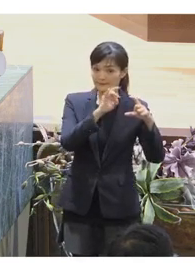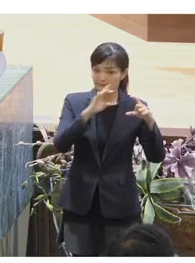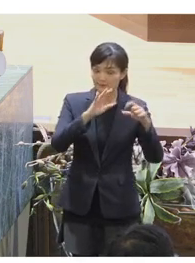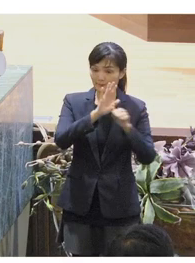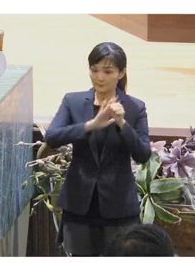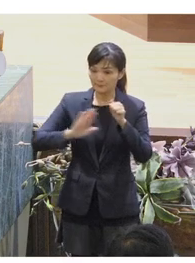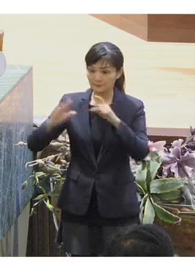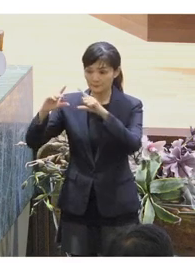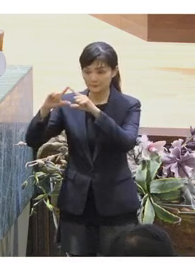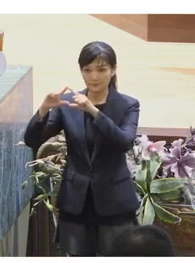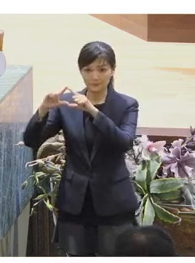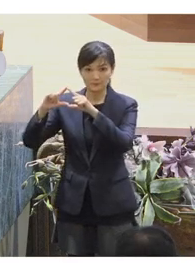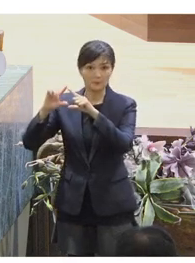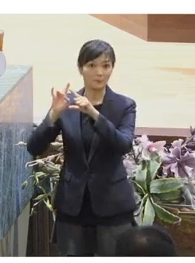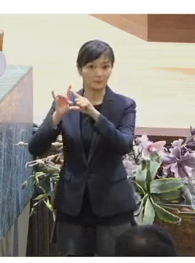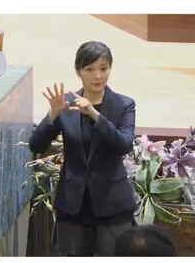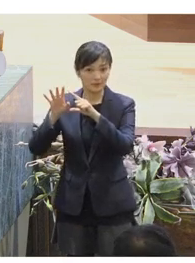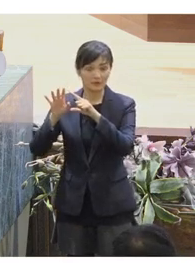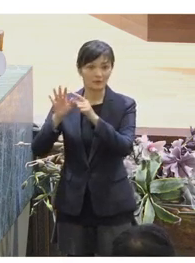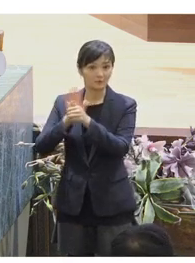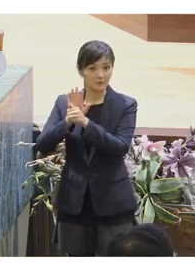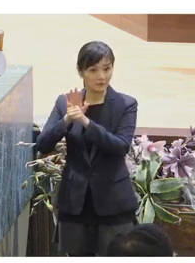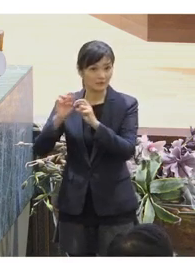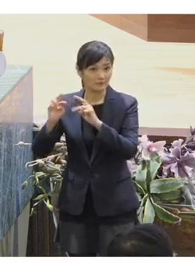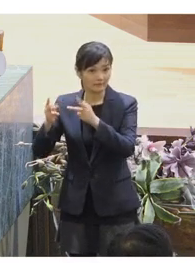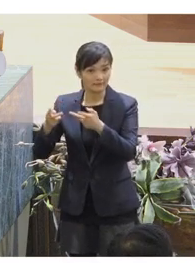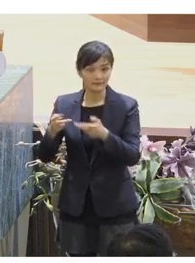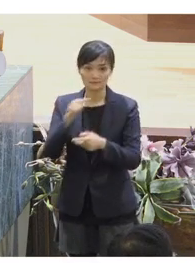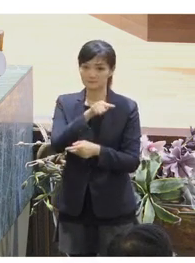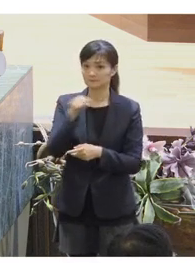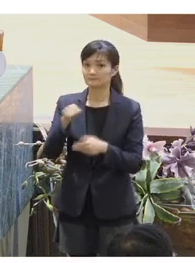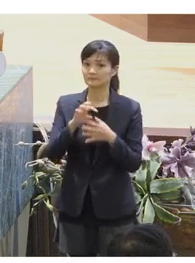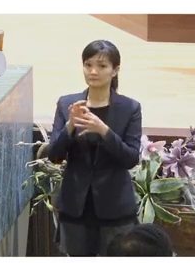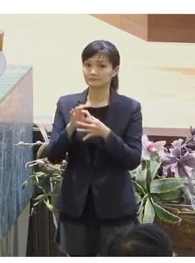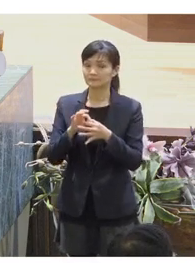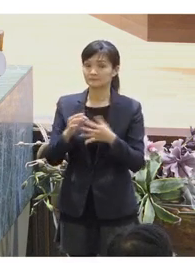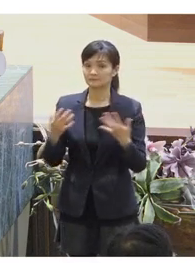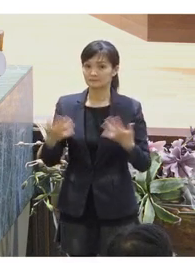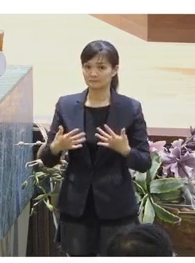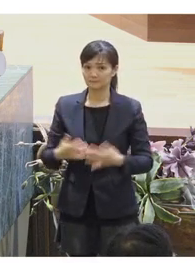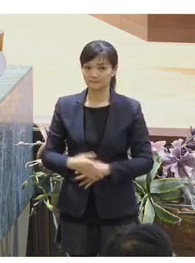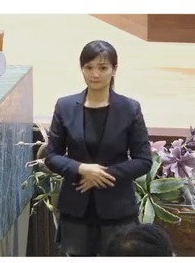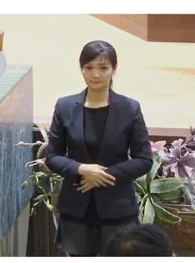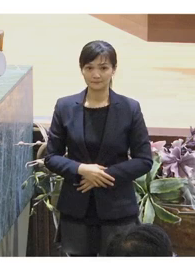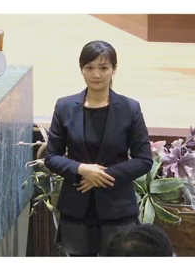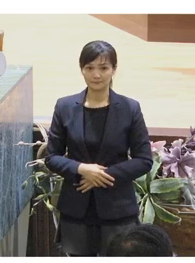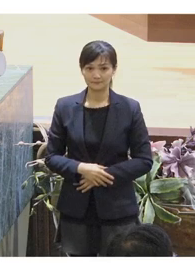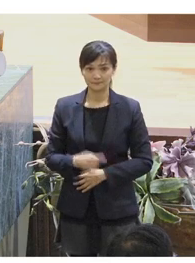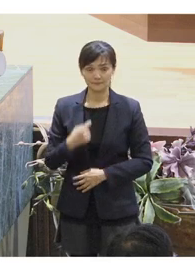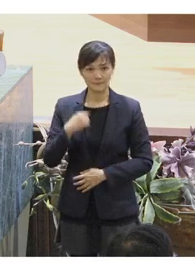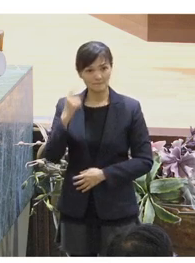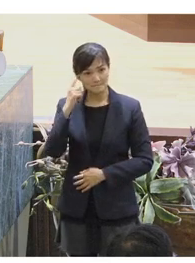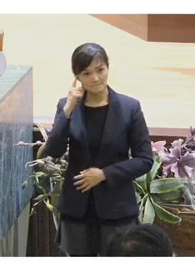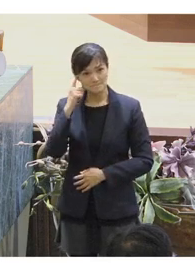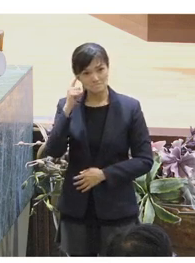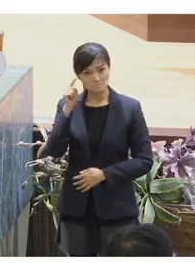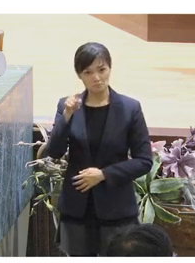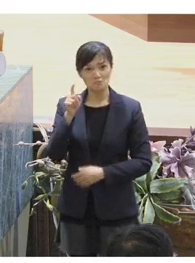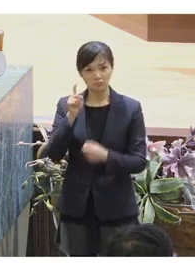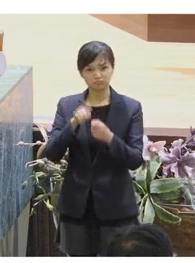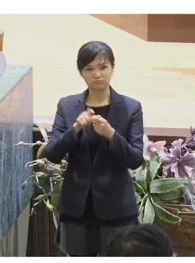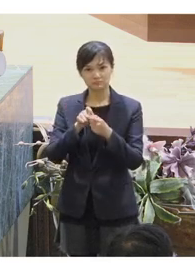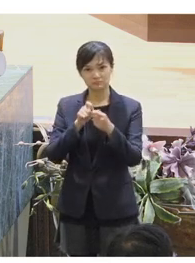阶层化的这个组织跟决策的方式。好，那这个其实应该是更长远的开放政府的目